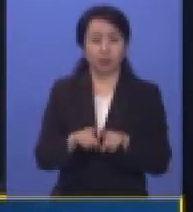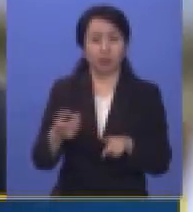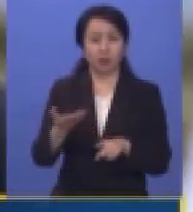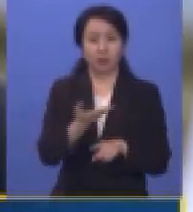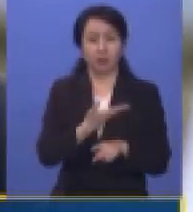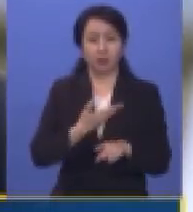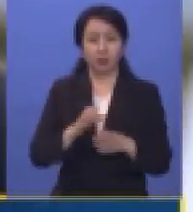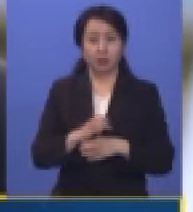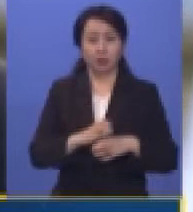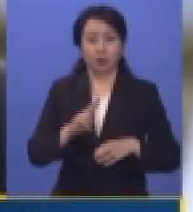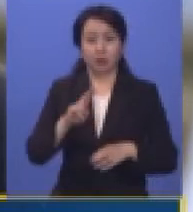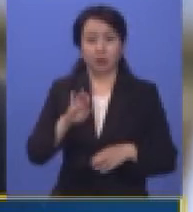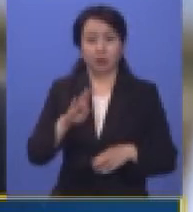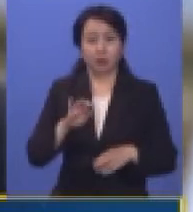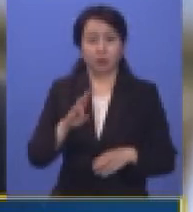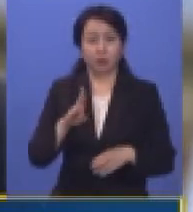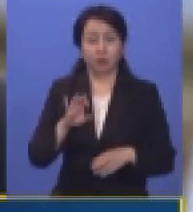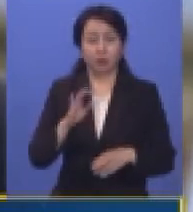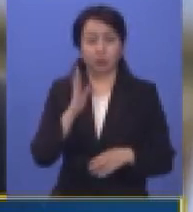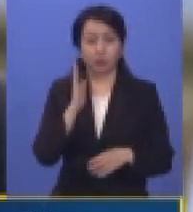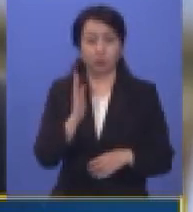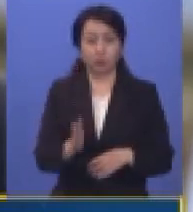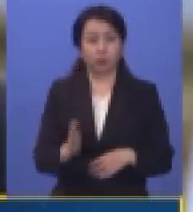земляк Кайыржан Жолдубаев, он будет